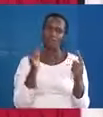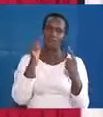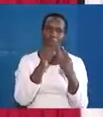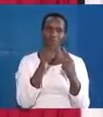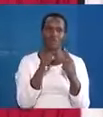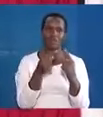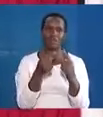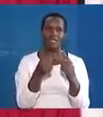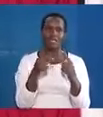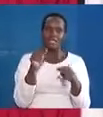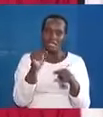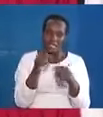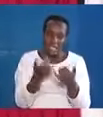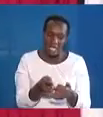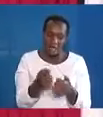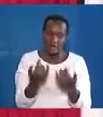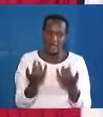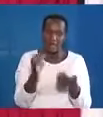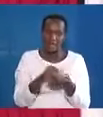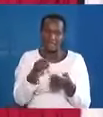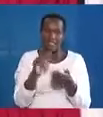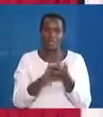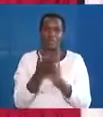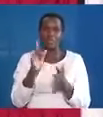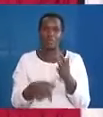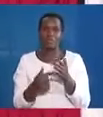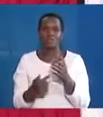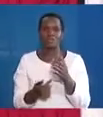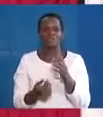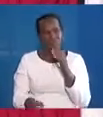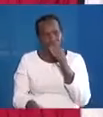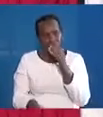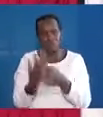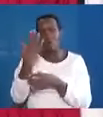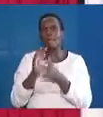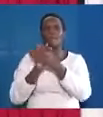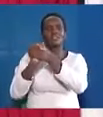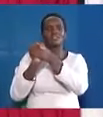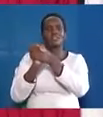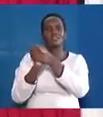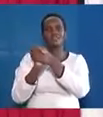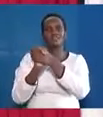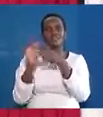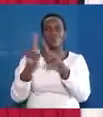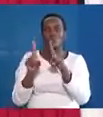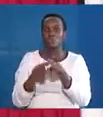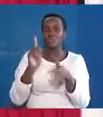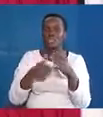tunaita handshake leo. Na ndipo nimesema kwa hii ambaye nimesoma kwa lugha ya kimombo hapa,